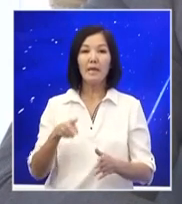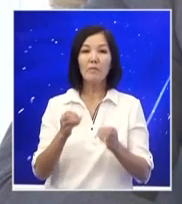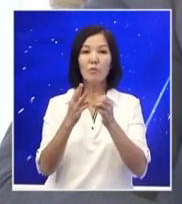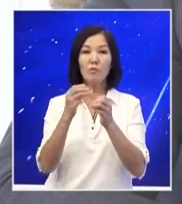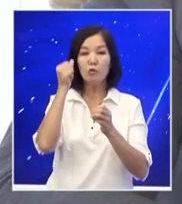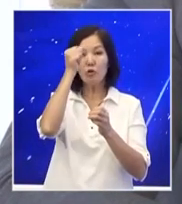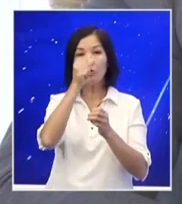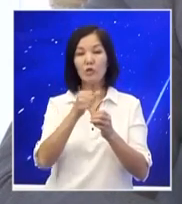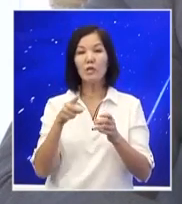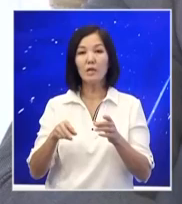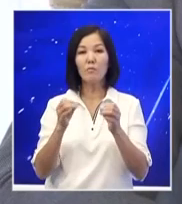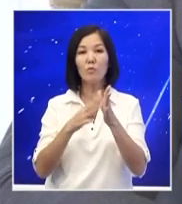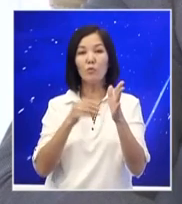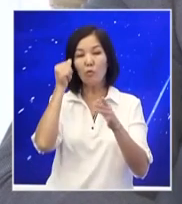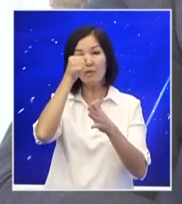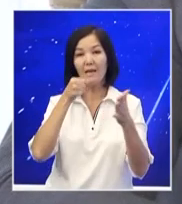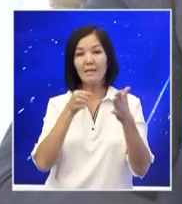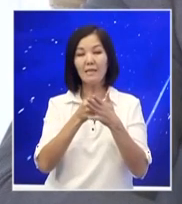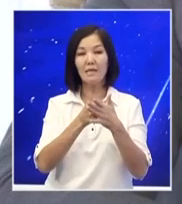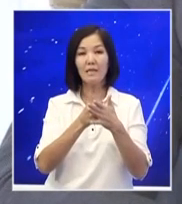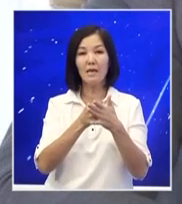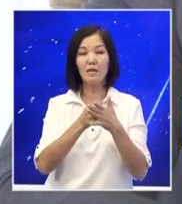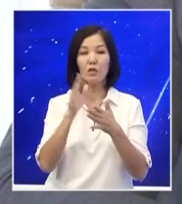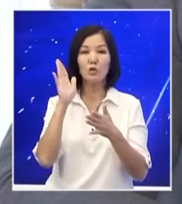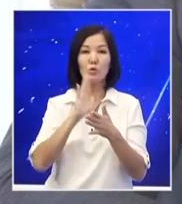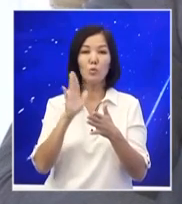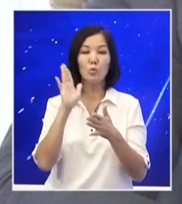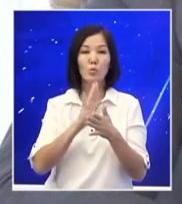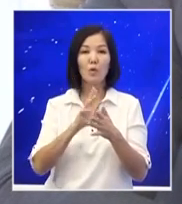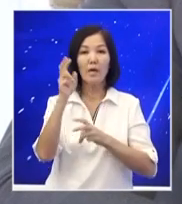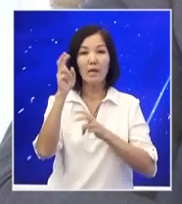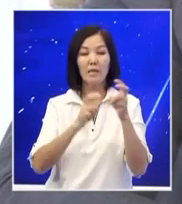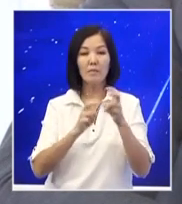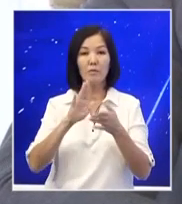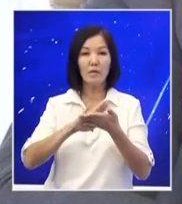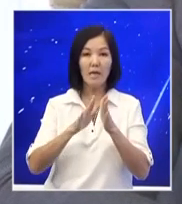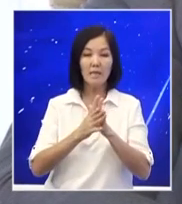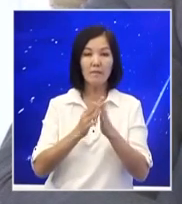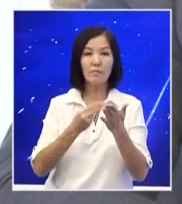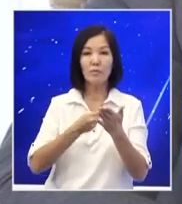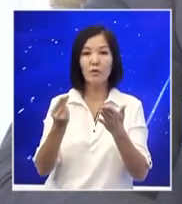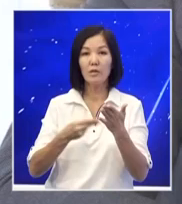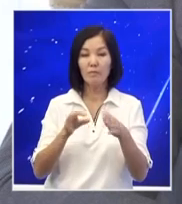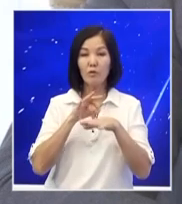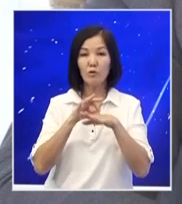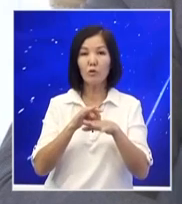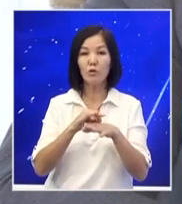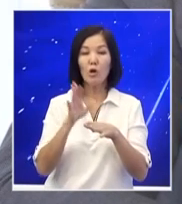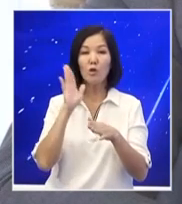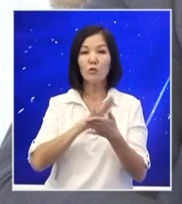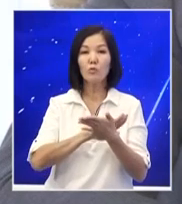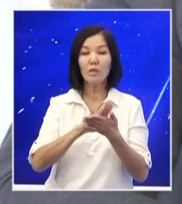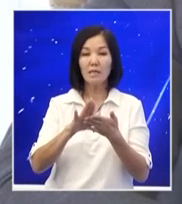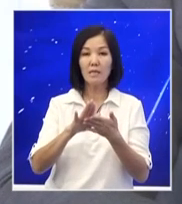2013 жылдан 2019 жылға дейін біз Жаркент су каналы кәсіпорын арасында жасалған келісімшарт арқылы жүргіздік. Суымызды тазартып